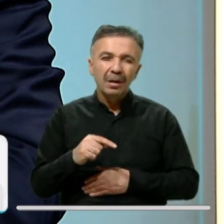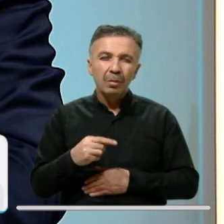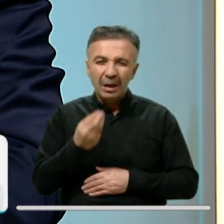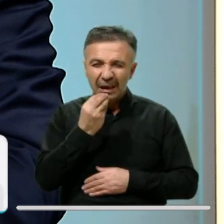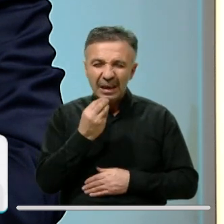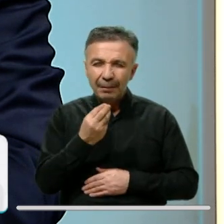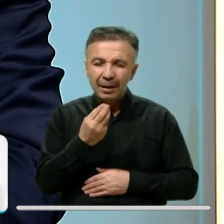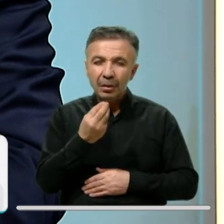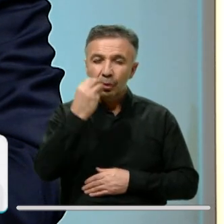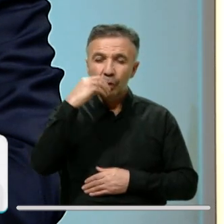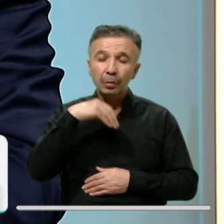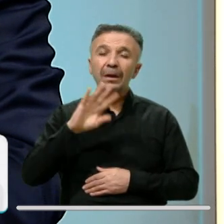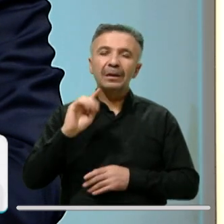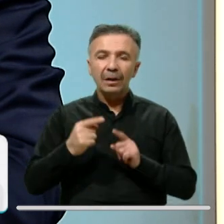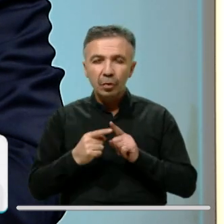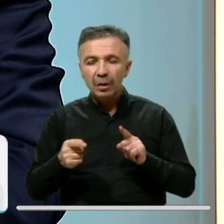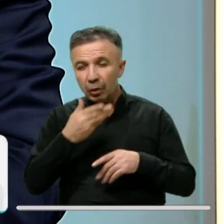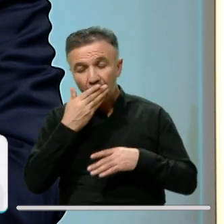sürece oruçları bozulmaz.